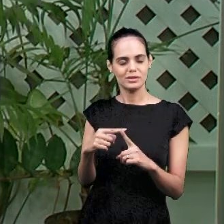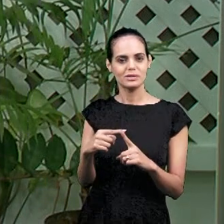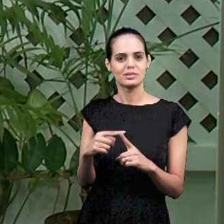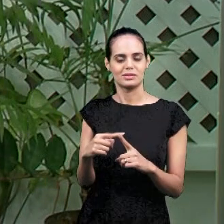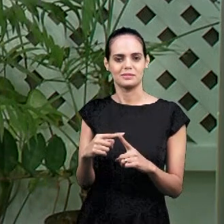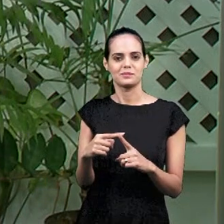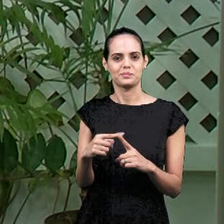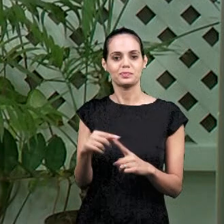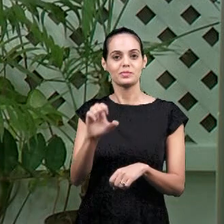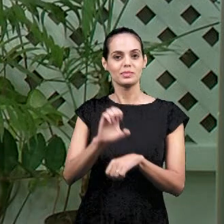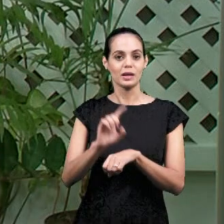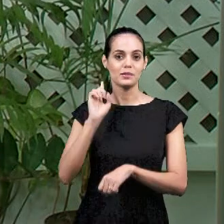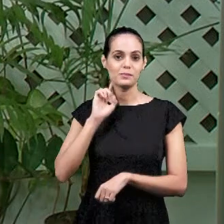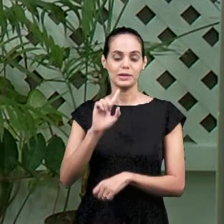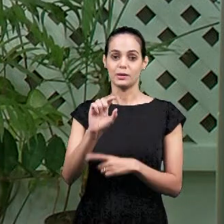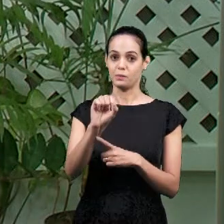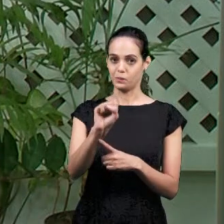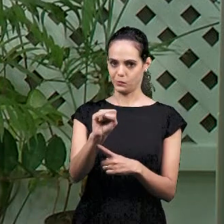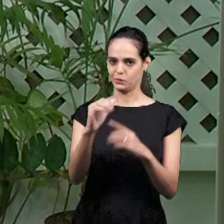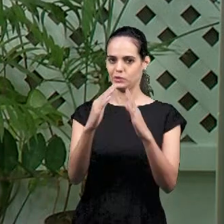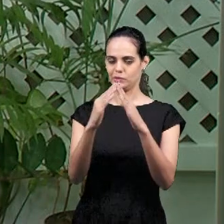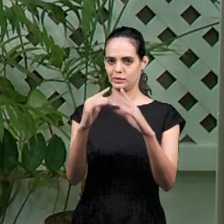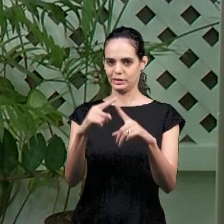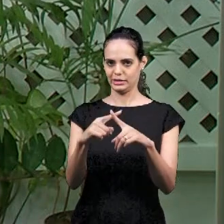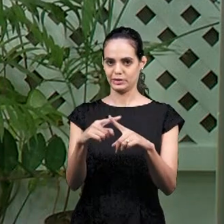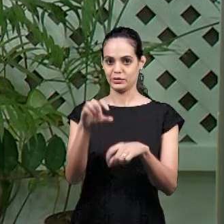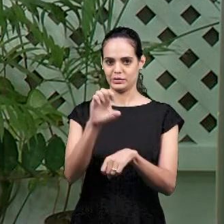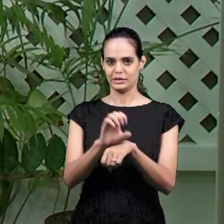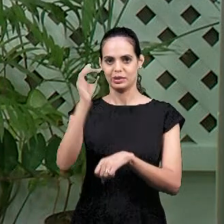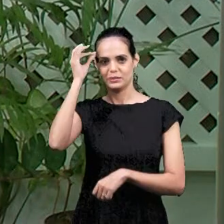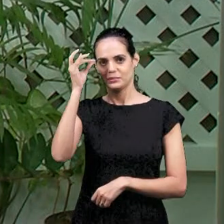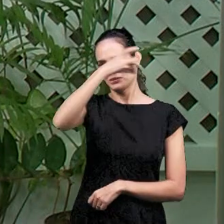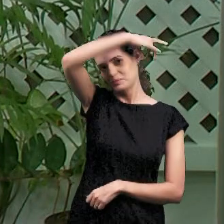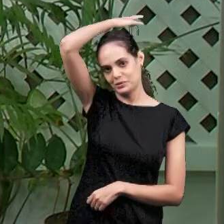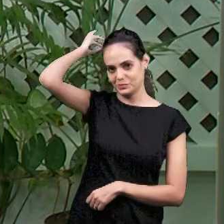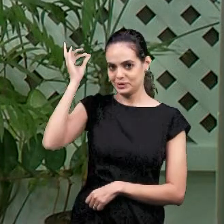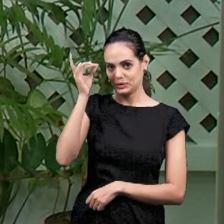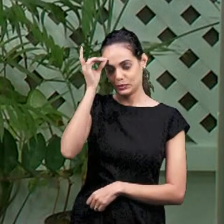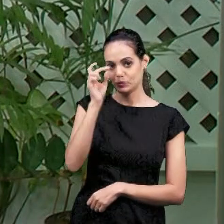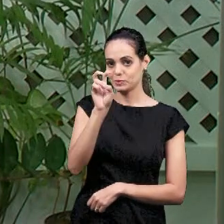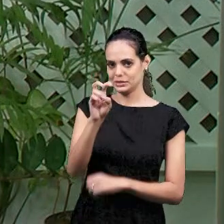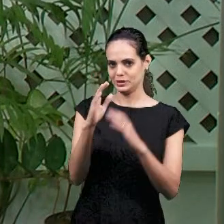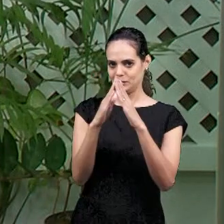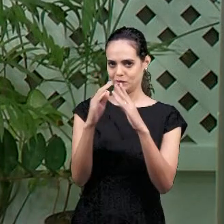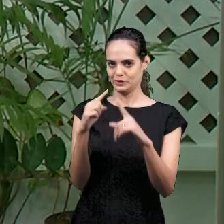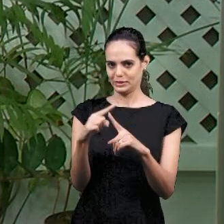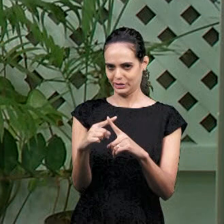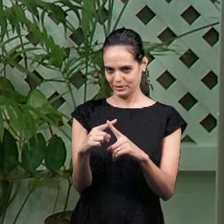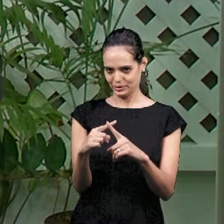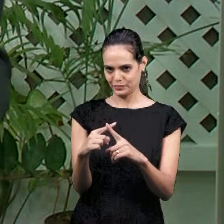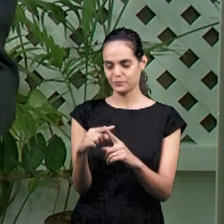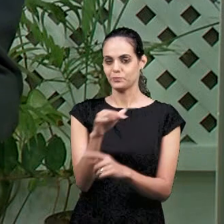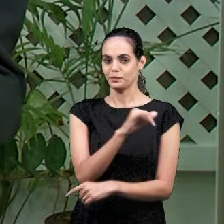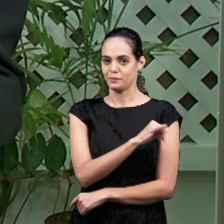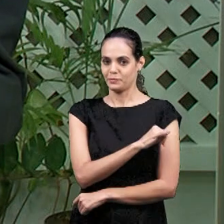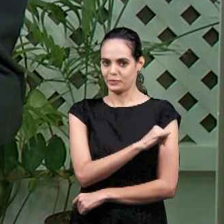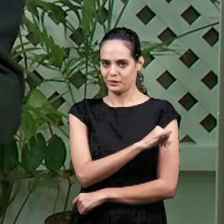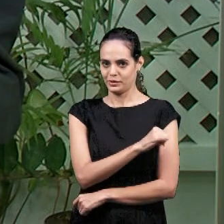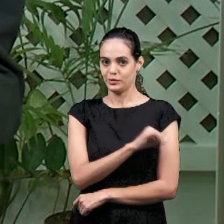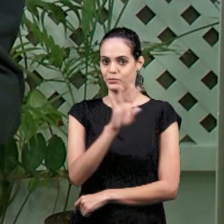8 églises, Minas Gerais, 8 églises aussi, Espírito Santo, 5